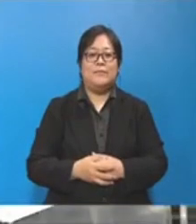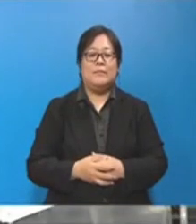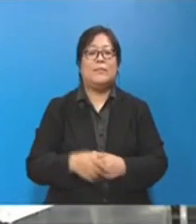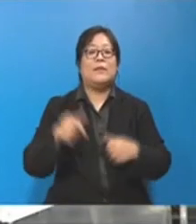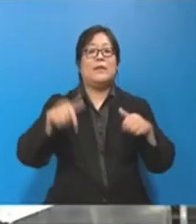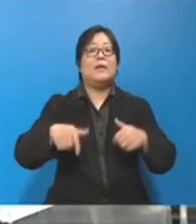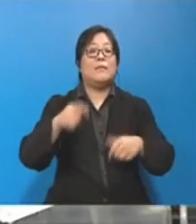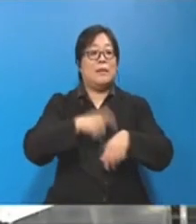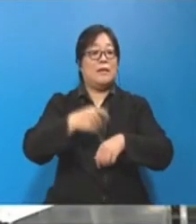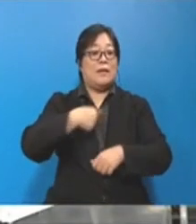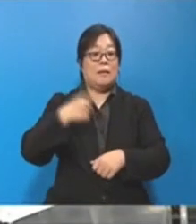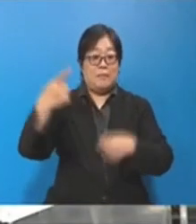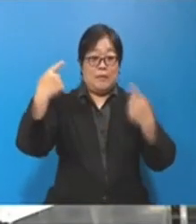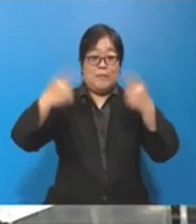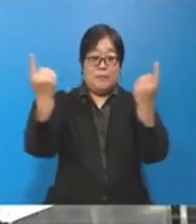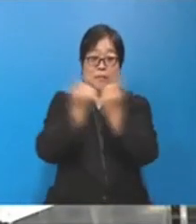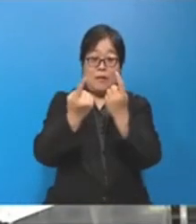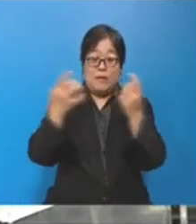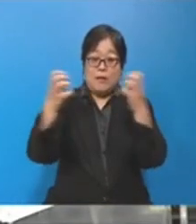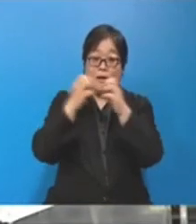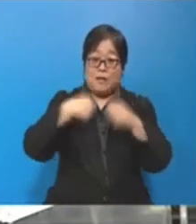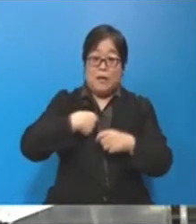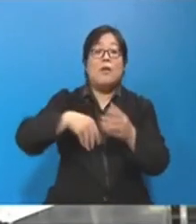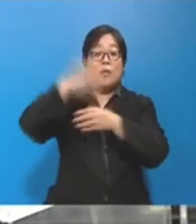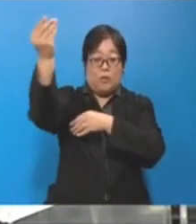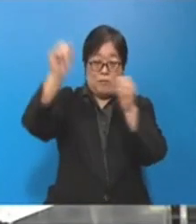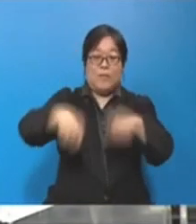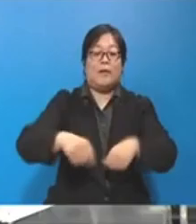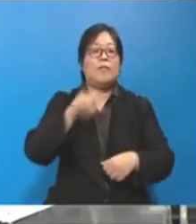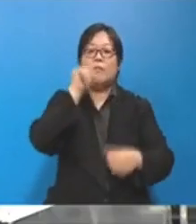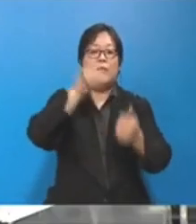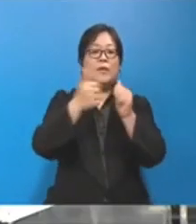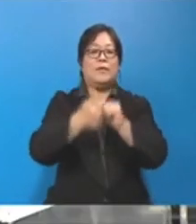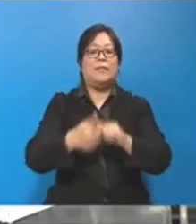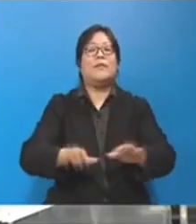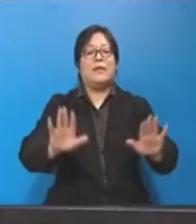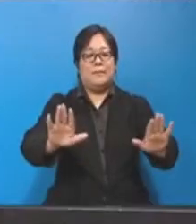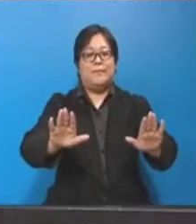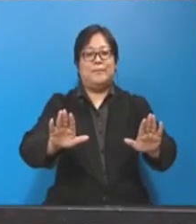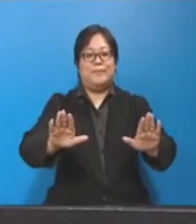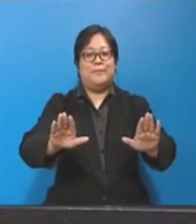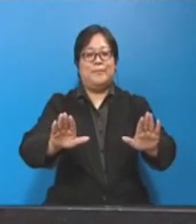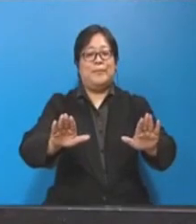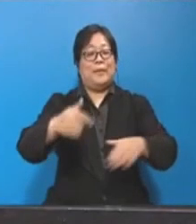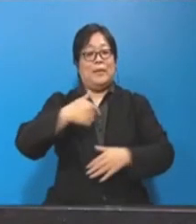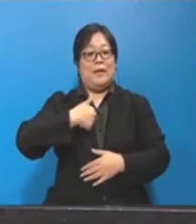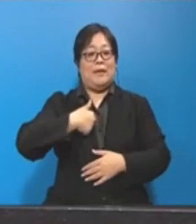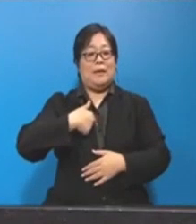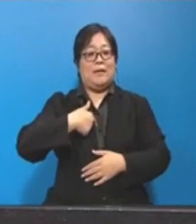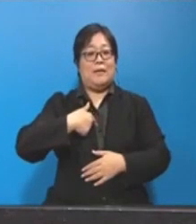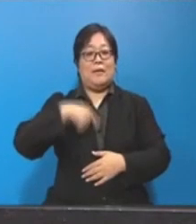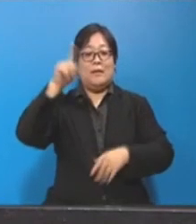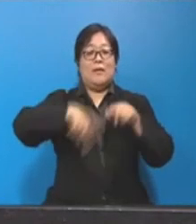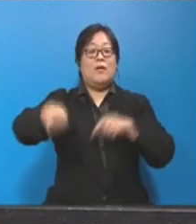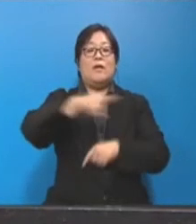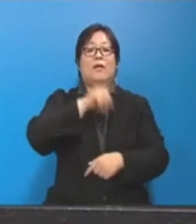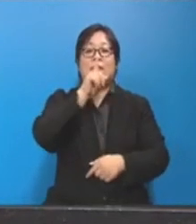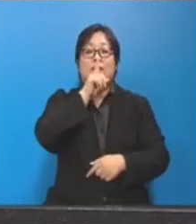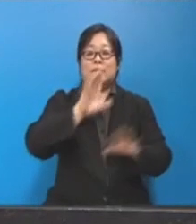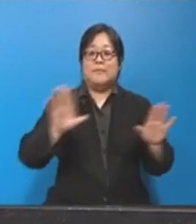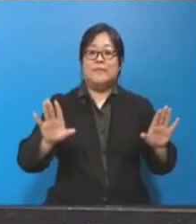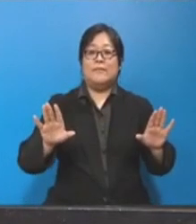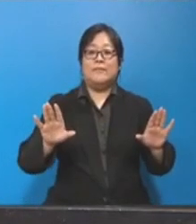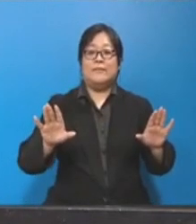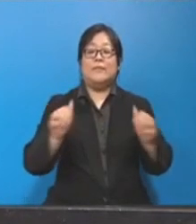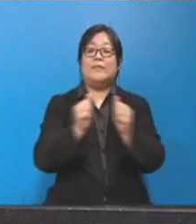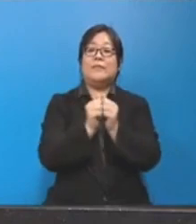Hai ini masa saya nggak bertengkar dengan saya gitu Aku boleh no problem Iya saya tak benarkan siapa bisa kita tadi